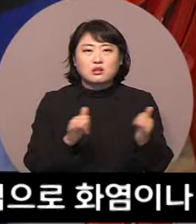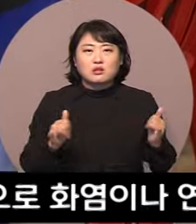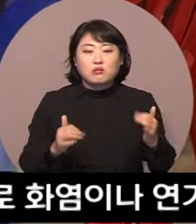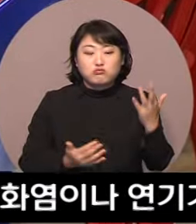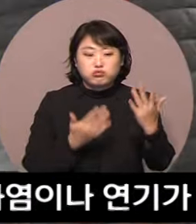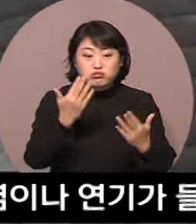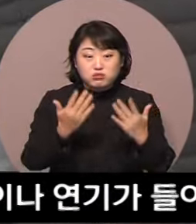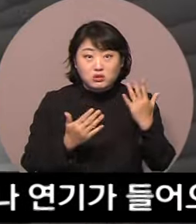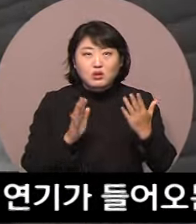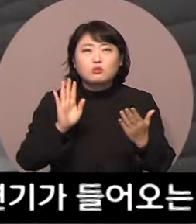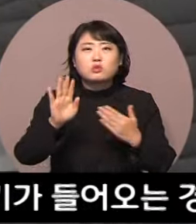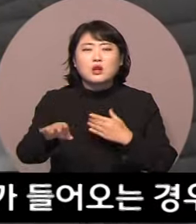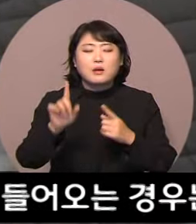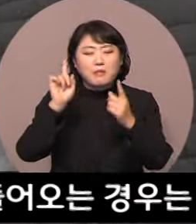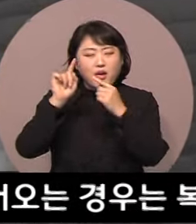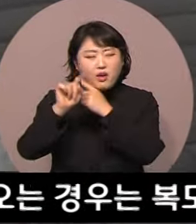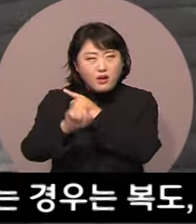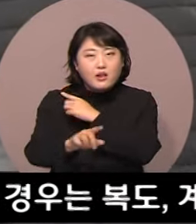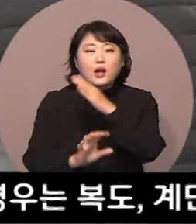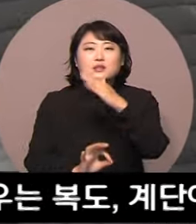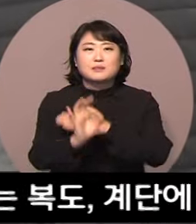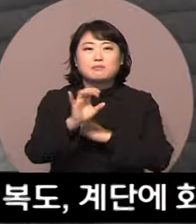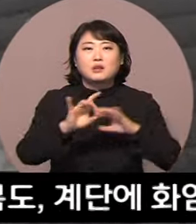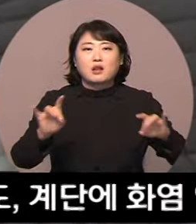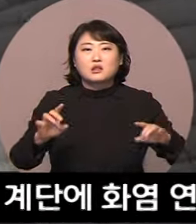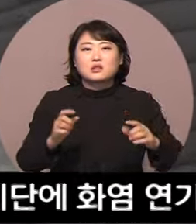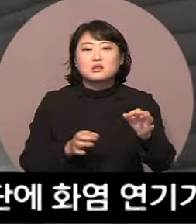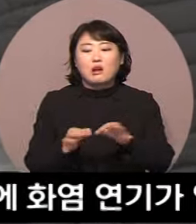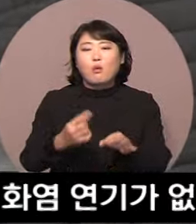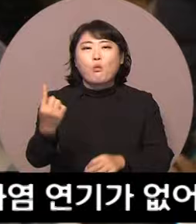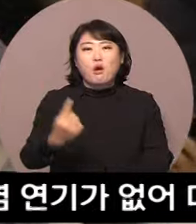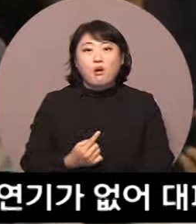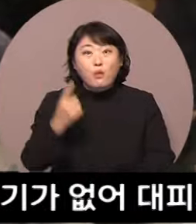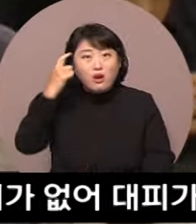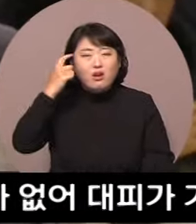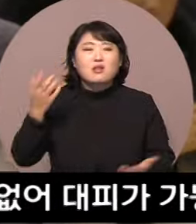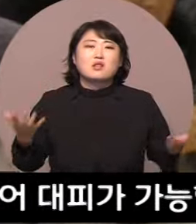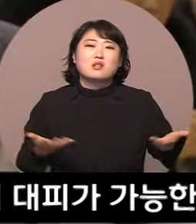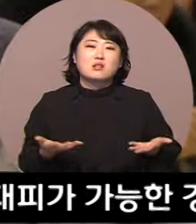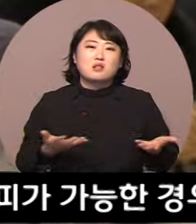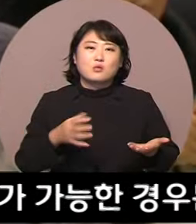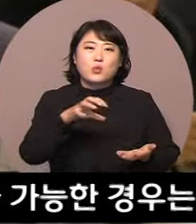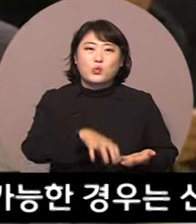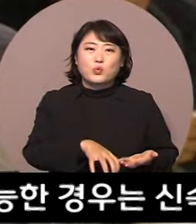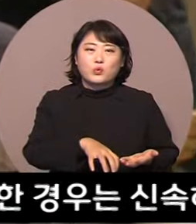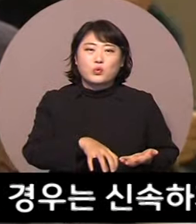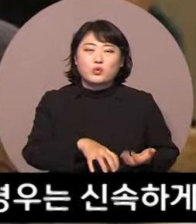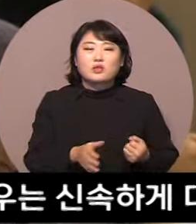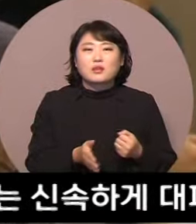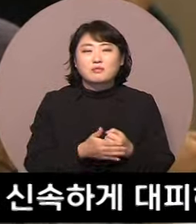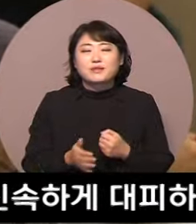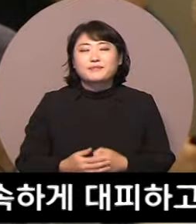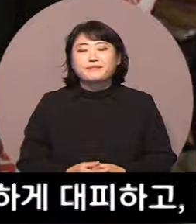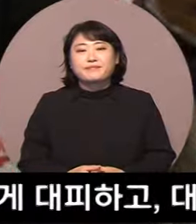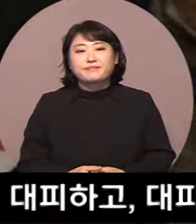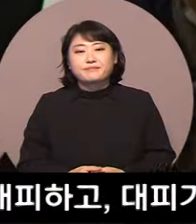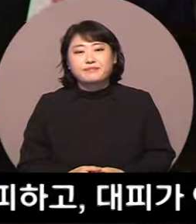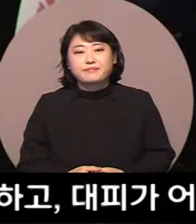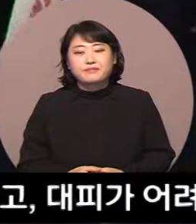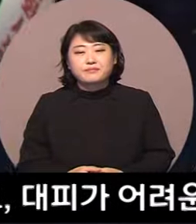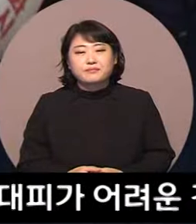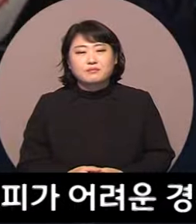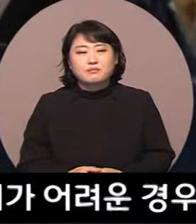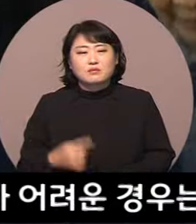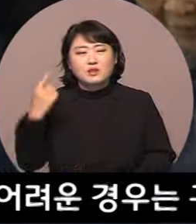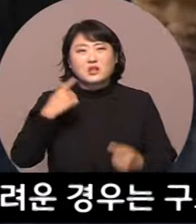화재 이후에도 매일 아침 시장으로 출근합니다. 여기가 일터이자 삶의 터전이기 때문입니다. 상처